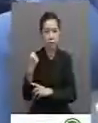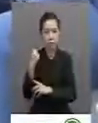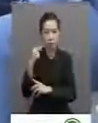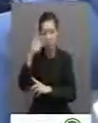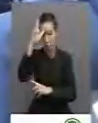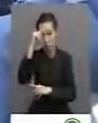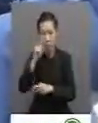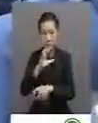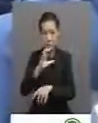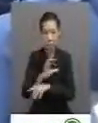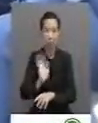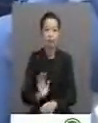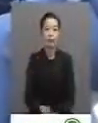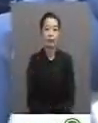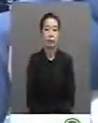ที่เข้ามานอกเหนือจากนี้ด้วยนะ